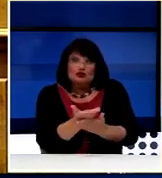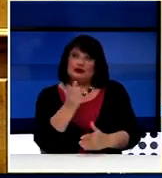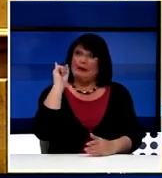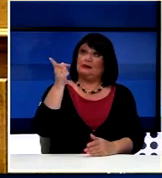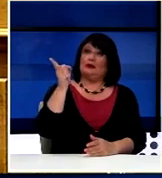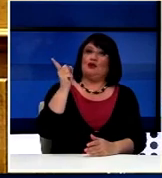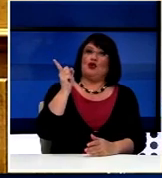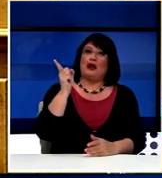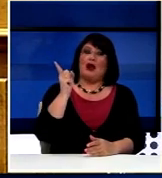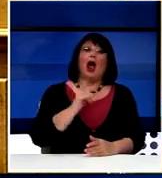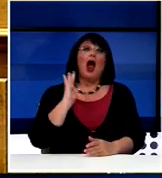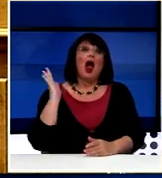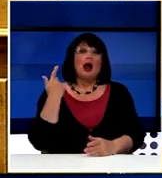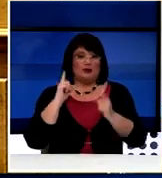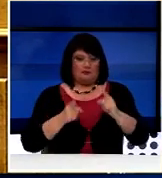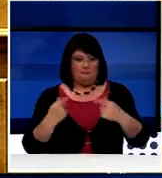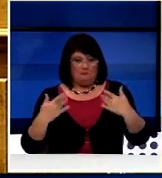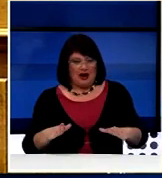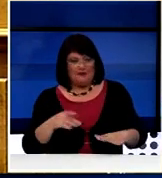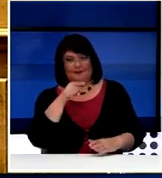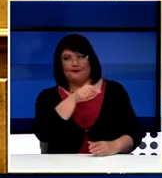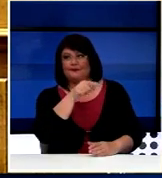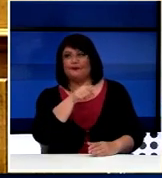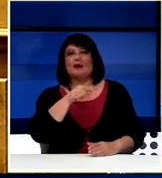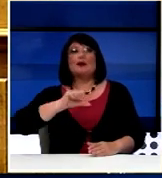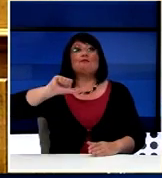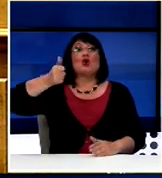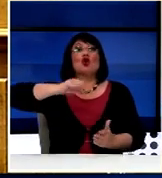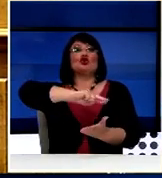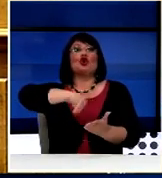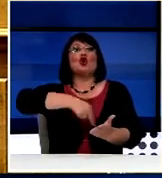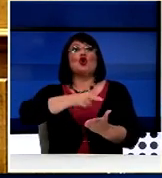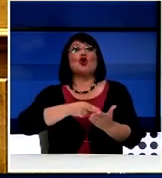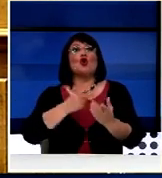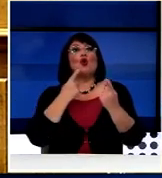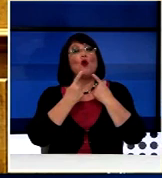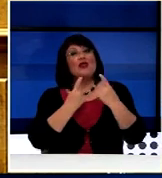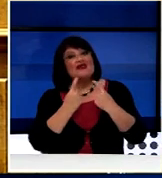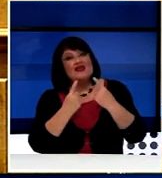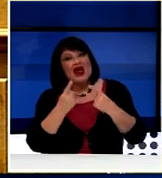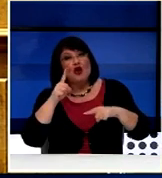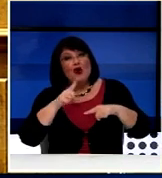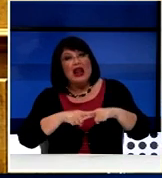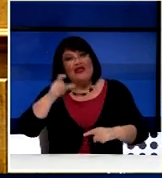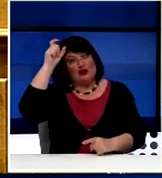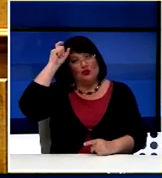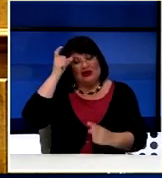Αν επίσης είχατε αποφασίσει να παίξετε πρωταγωνιστικό ρόλο στον ευρωτουρκικό διάλογο που επανακινήθηκε τον